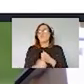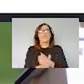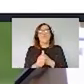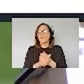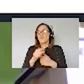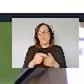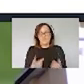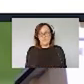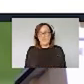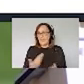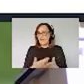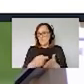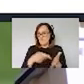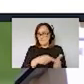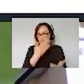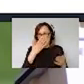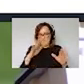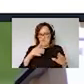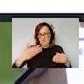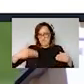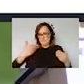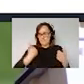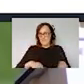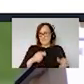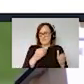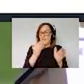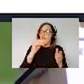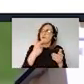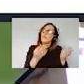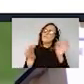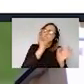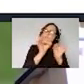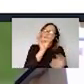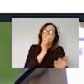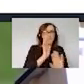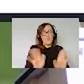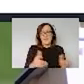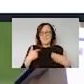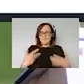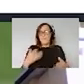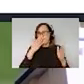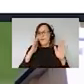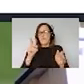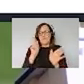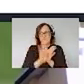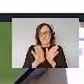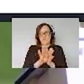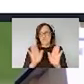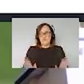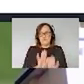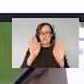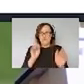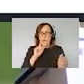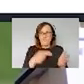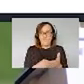mi chodziło i nie wiem, dlaczego on mi tutaj edytuje. Nie chcę edytować, tu Państwo widzą pytania, a ja szybciutko chcę Państwu go, o